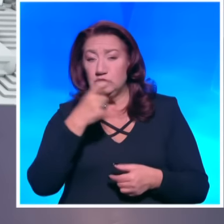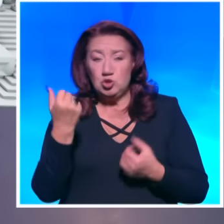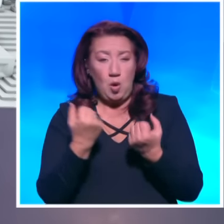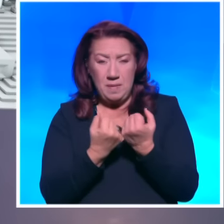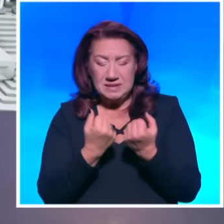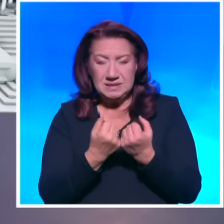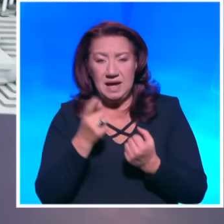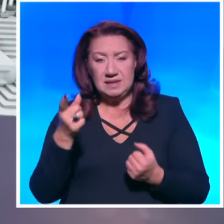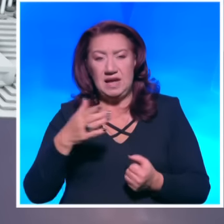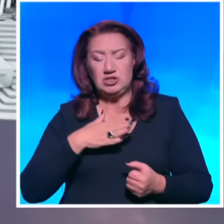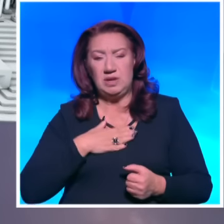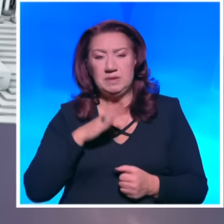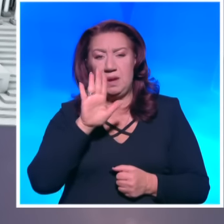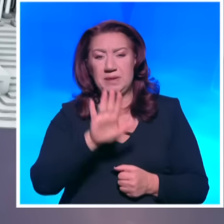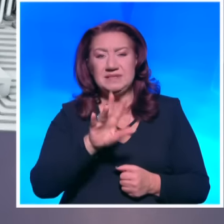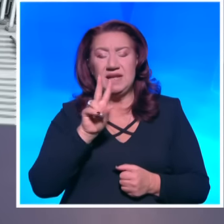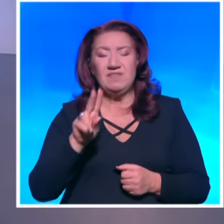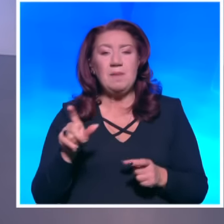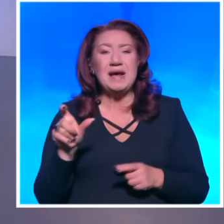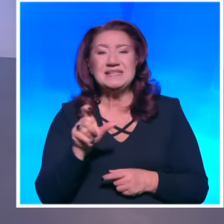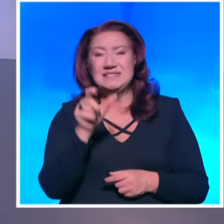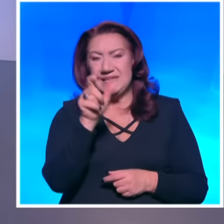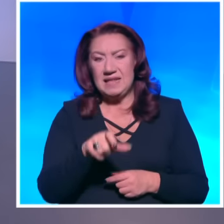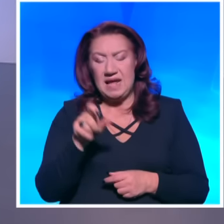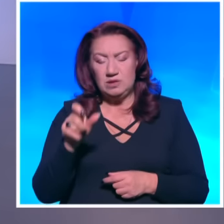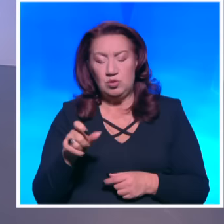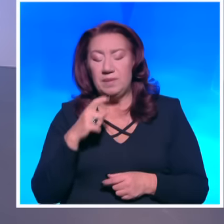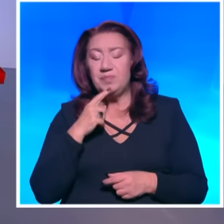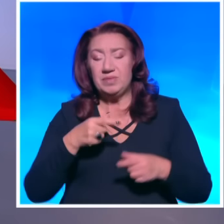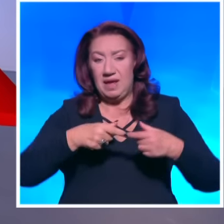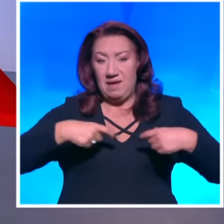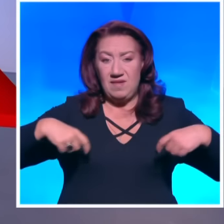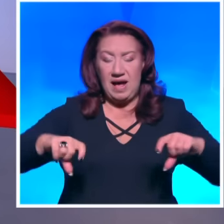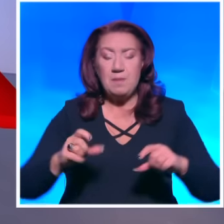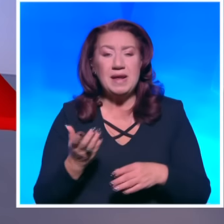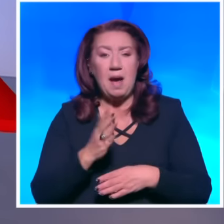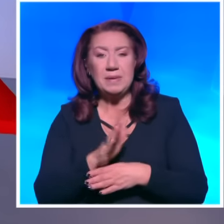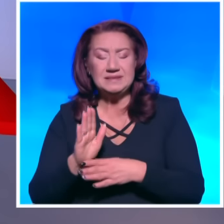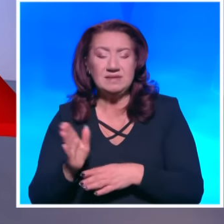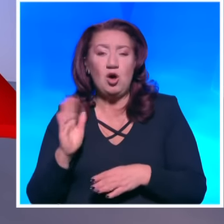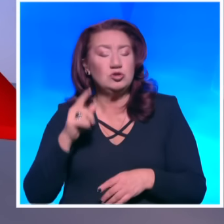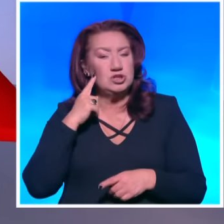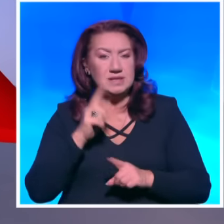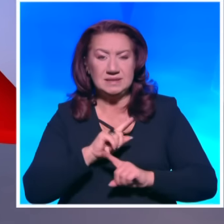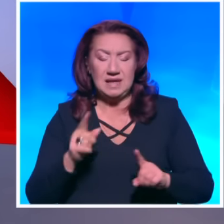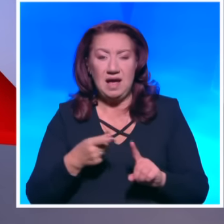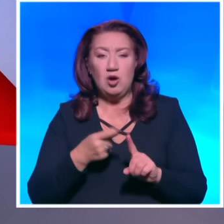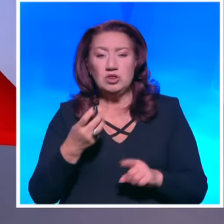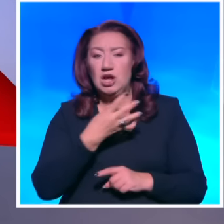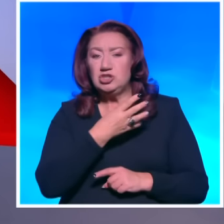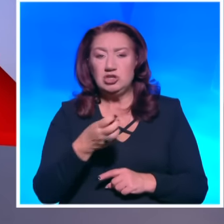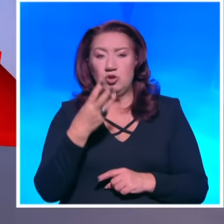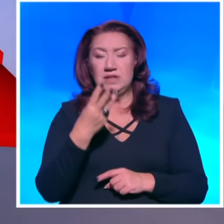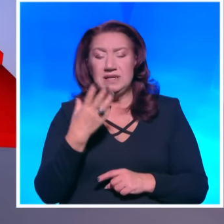ще имат поне 52 сенатори. В камерата на представителите все още няма развръзка. От 435